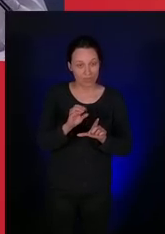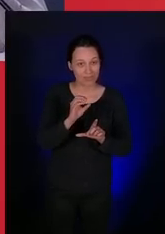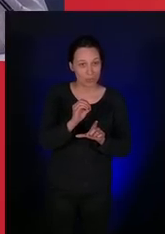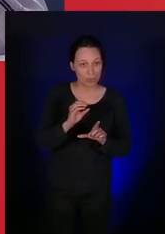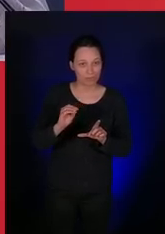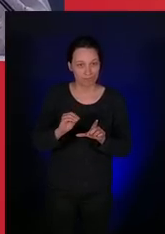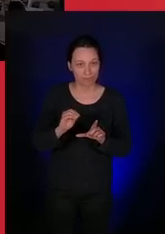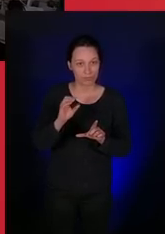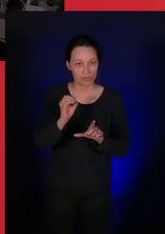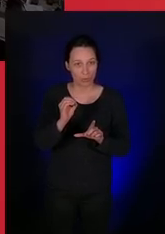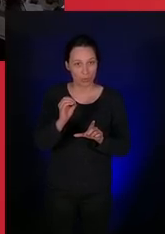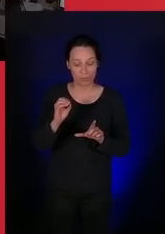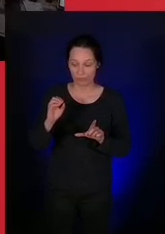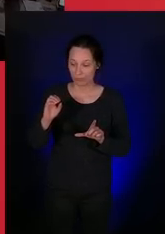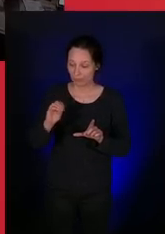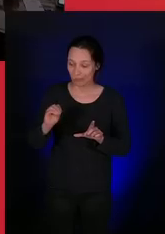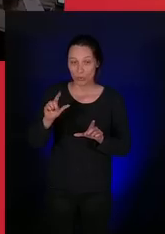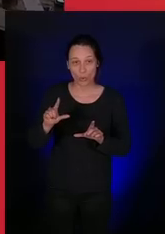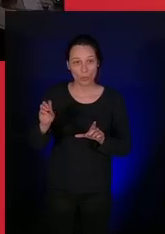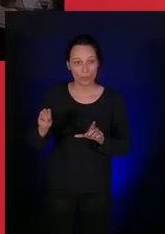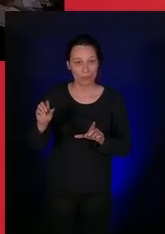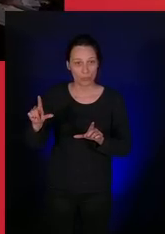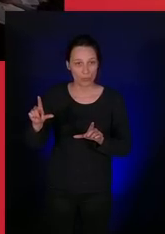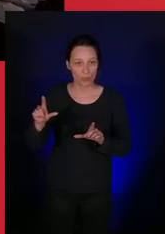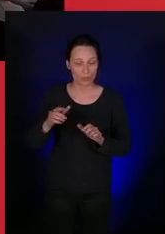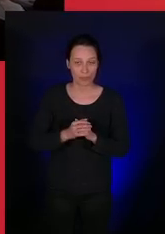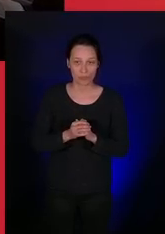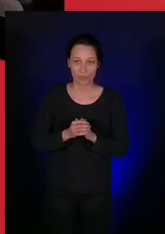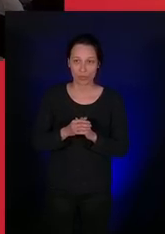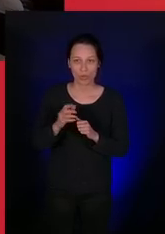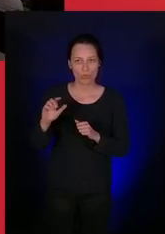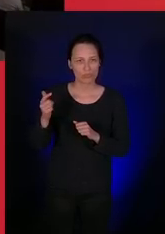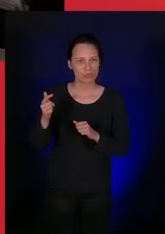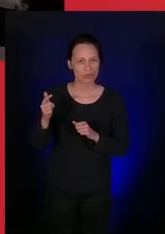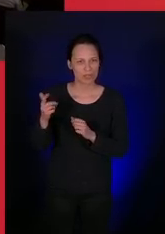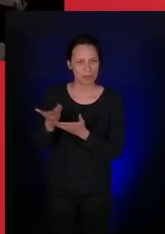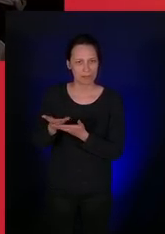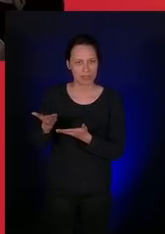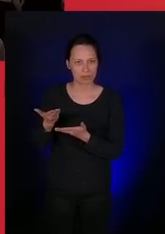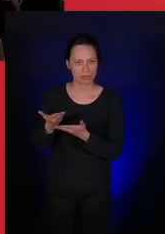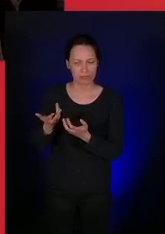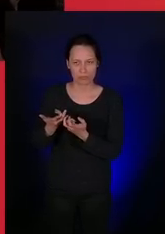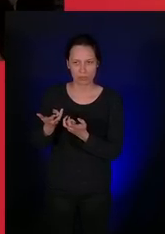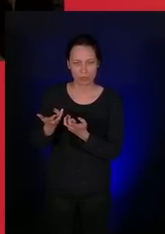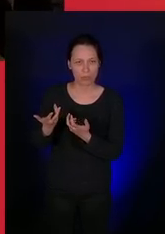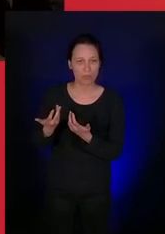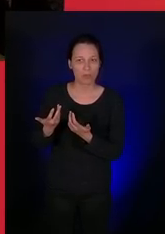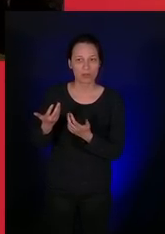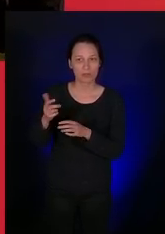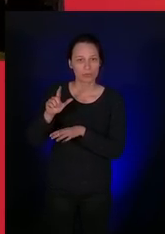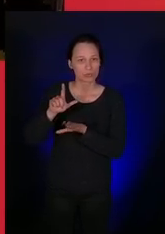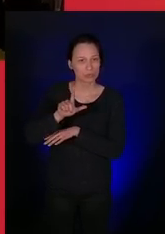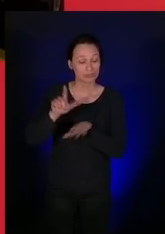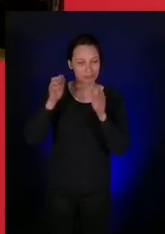mon exemple, il y avait 77... je ne vois pas d'ici. Il y avait 71 abstentions, donc vous cochez 0,